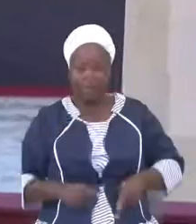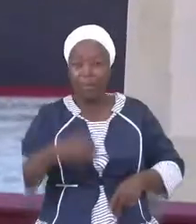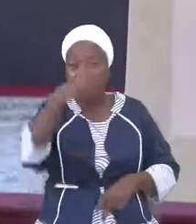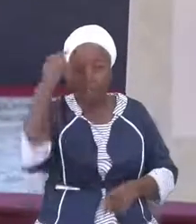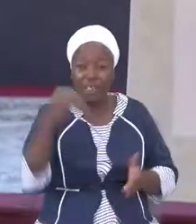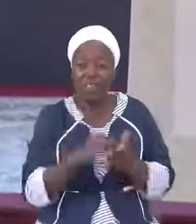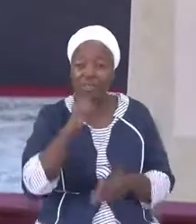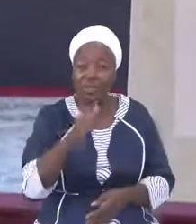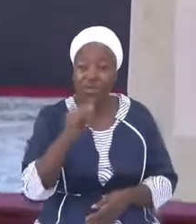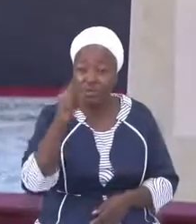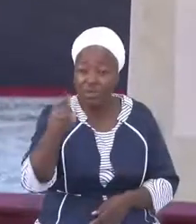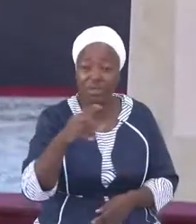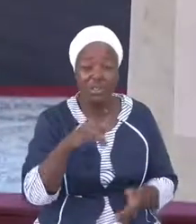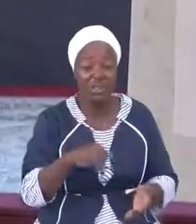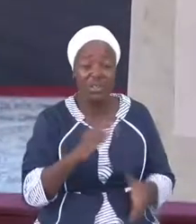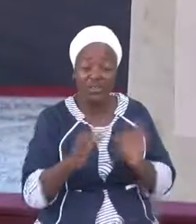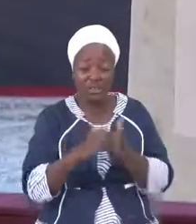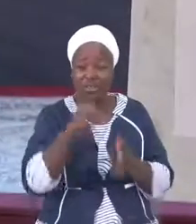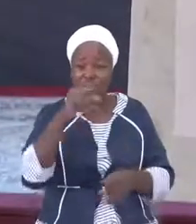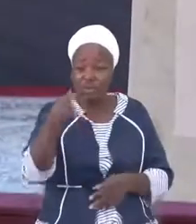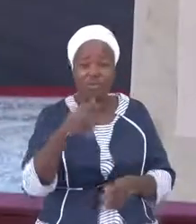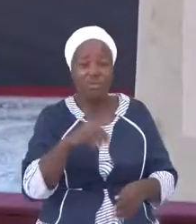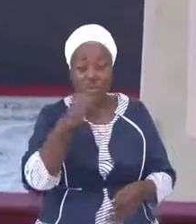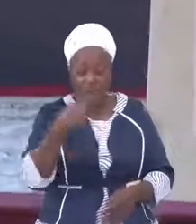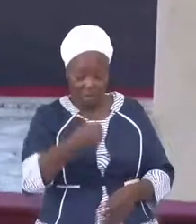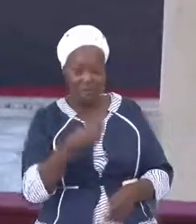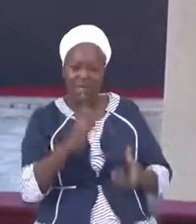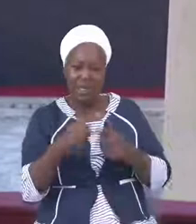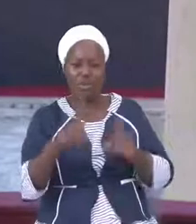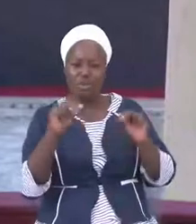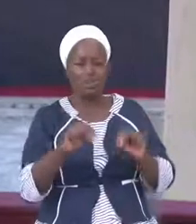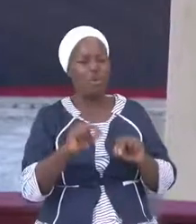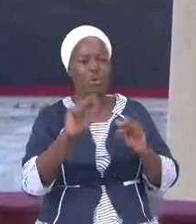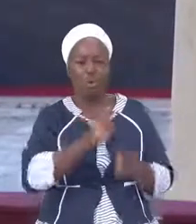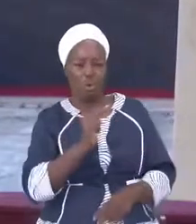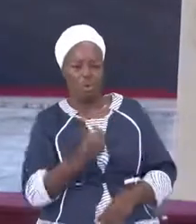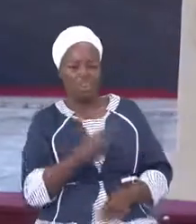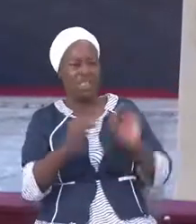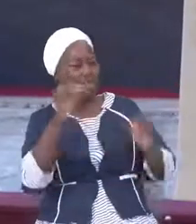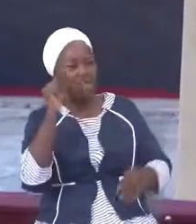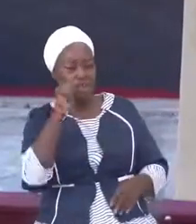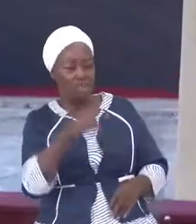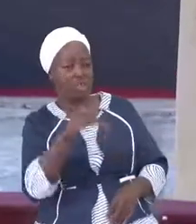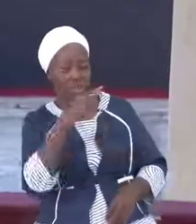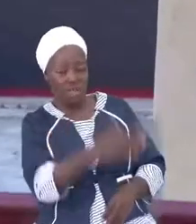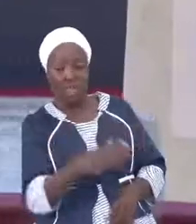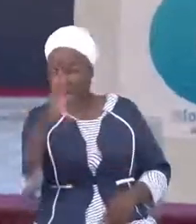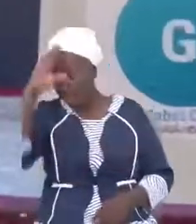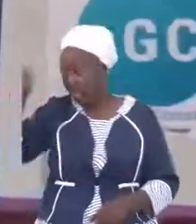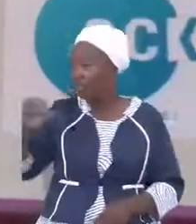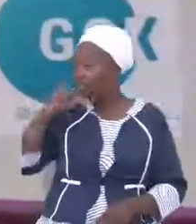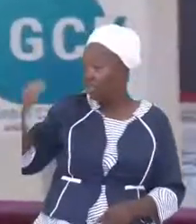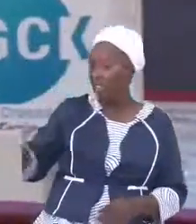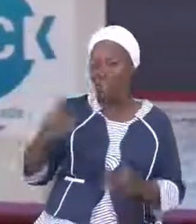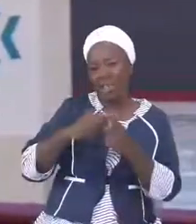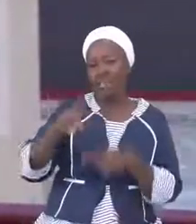à moi. Il faut le personnaliser. Si ce n'est pas toi, si ce n'est pas moi, donc ce n'est pas nous. S'il n'est